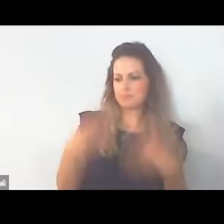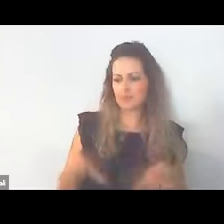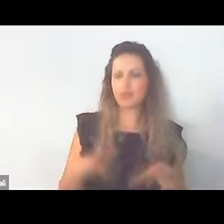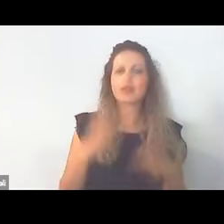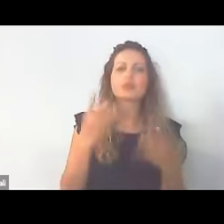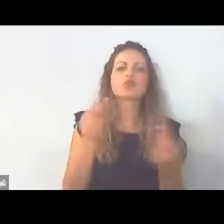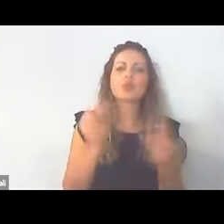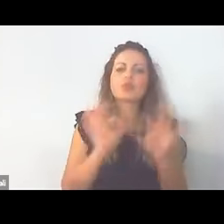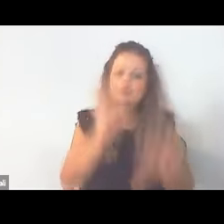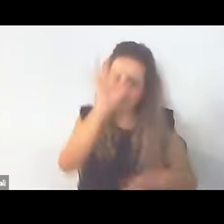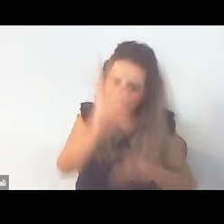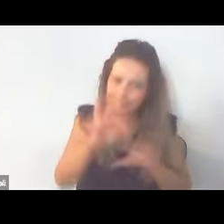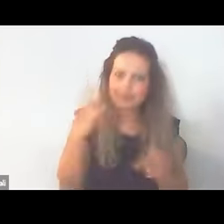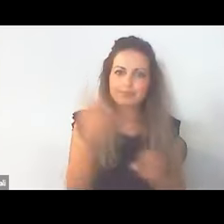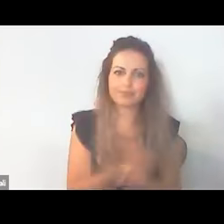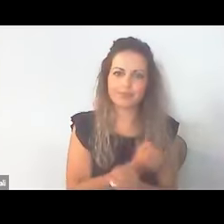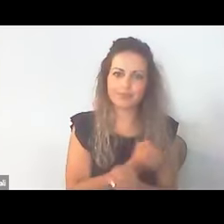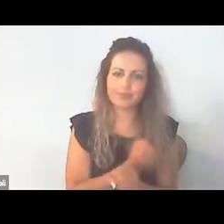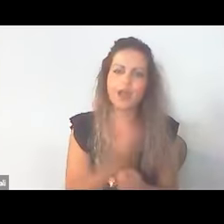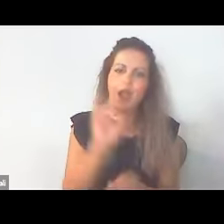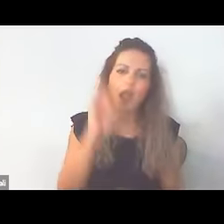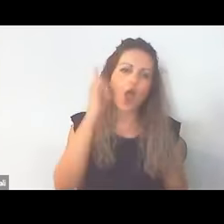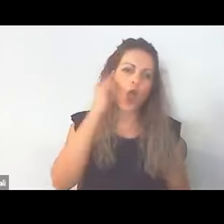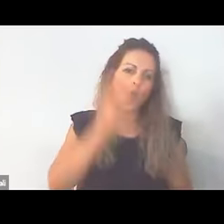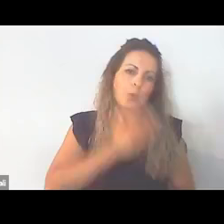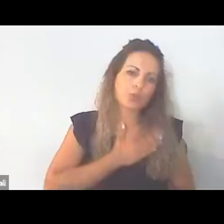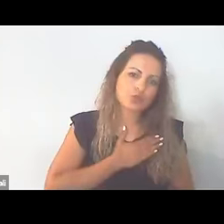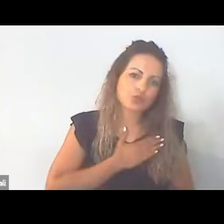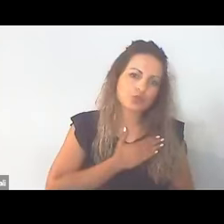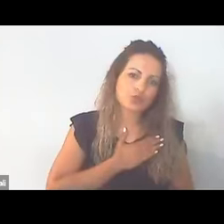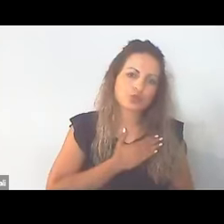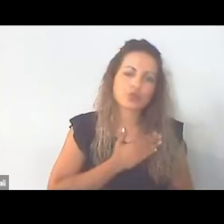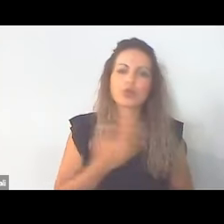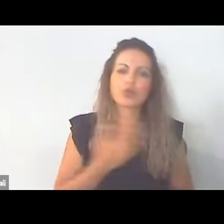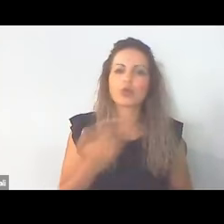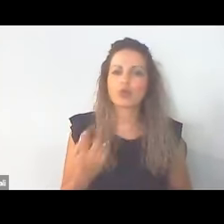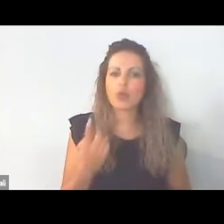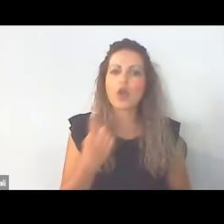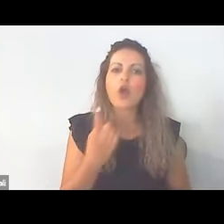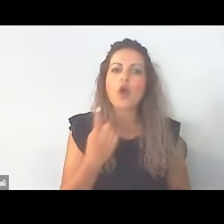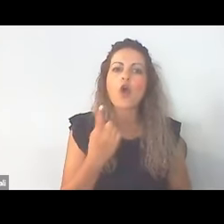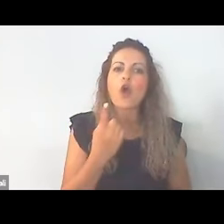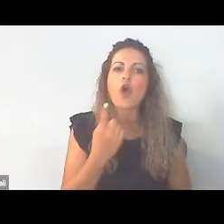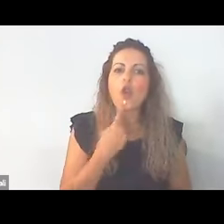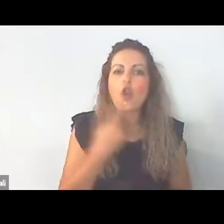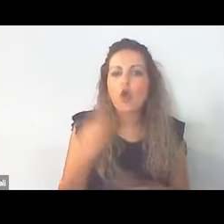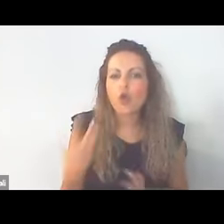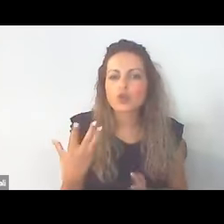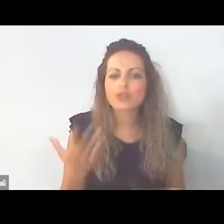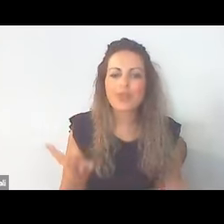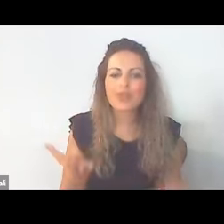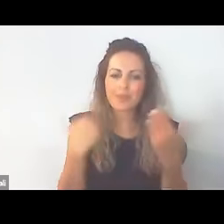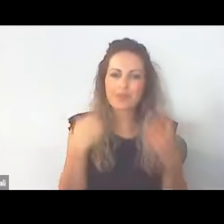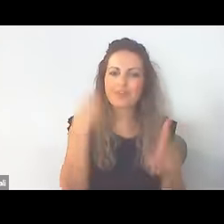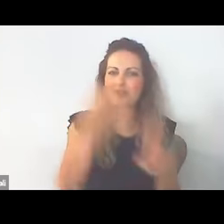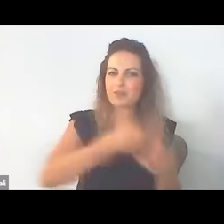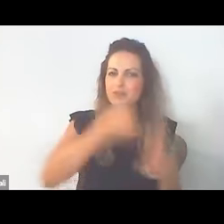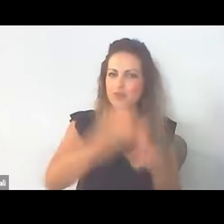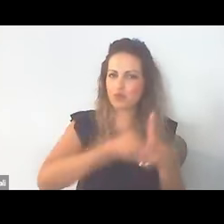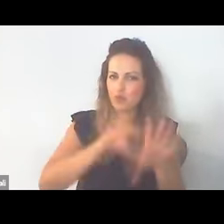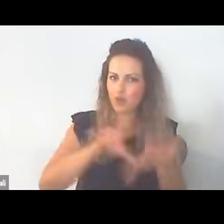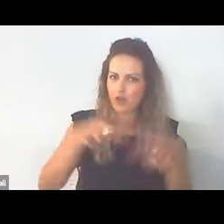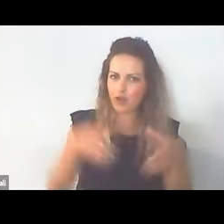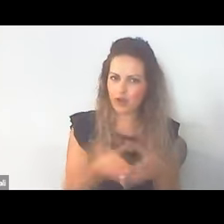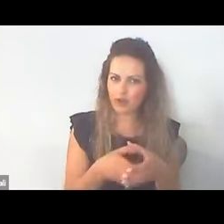Νομίζω όμως ότι ο λόγος που δεν υπάρχει, φαντάζομαι, φεμινιστική οργάνωση που δεν έχει το βιασμό ως πρωταρχικό